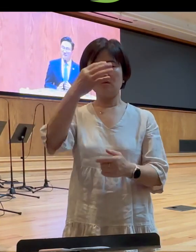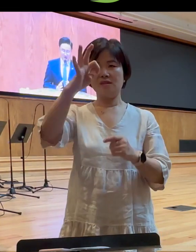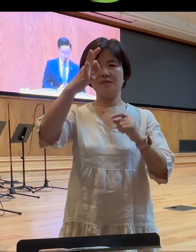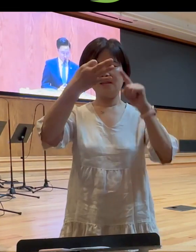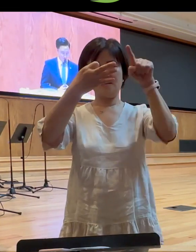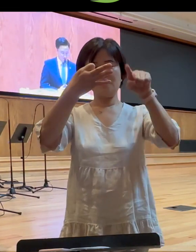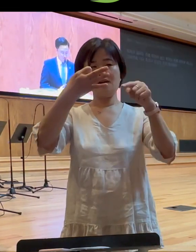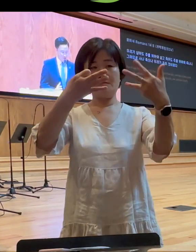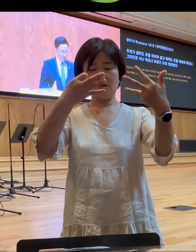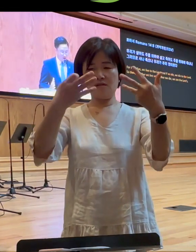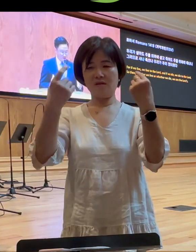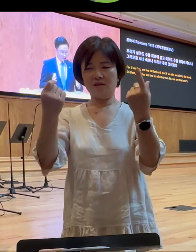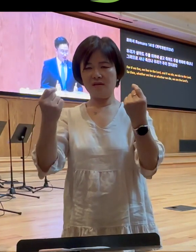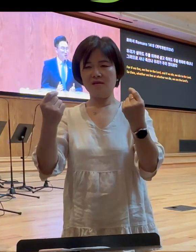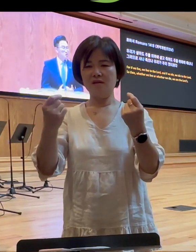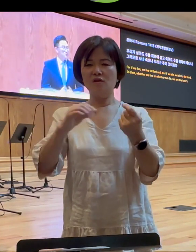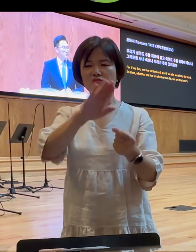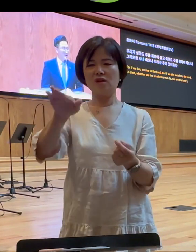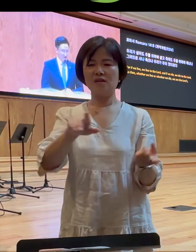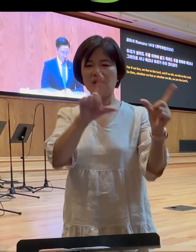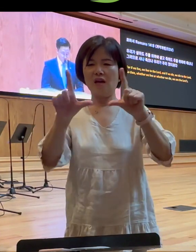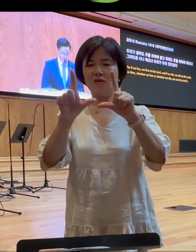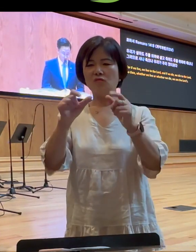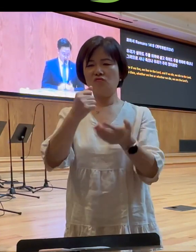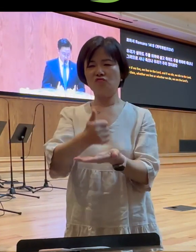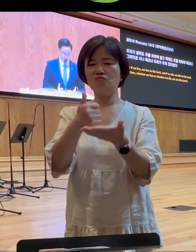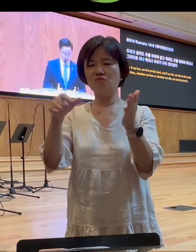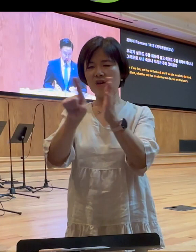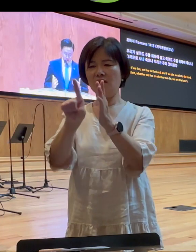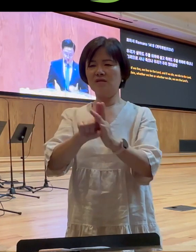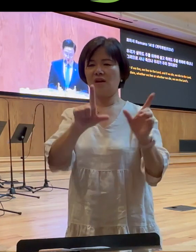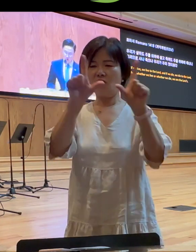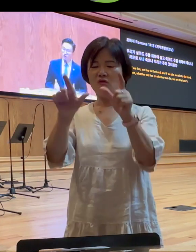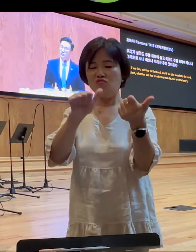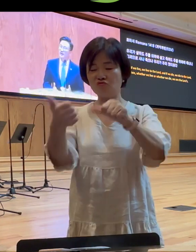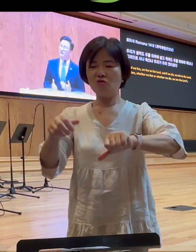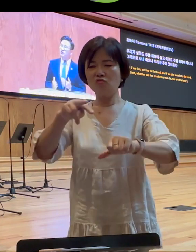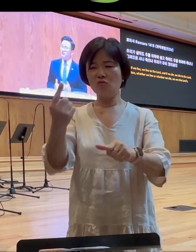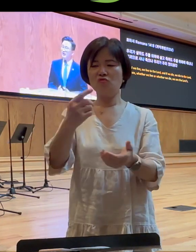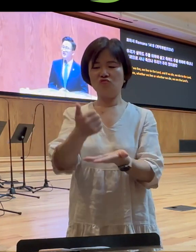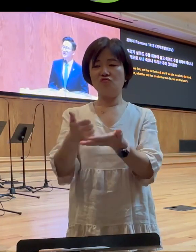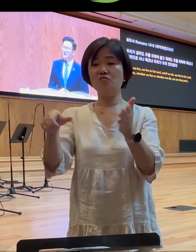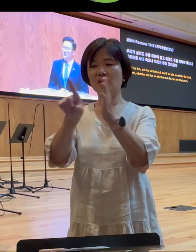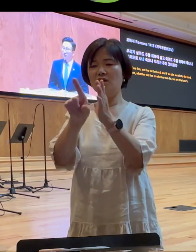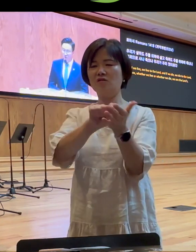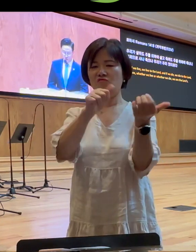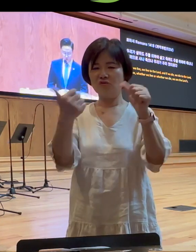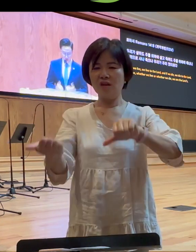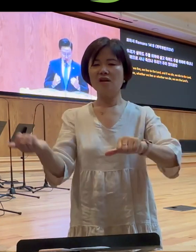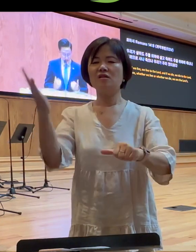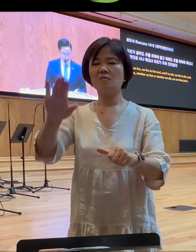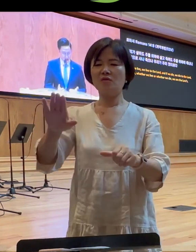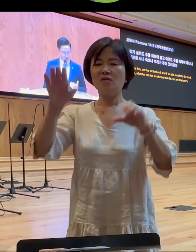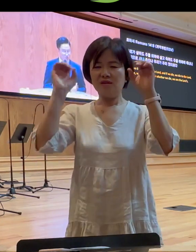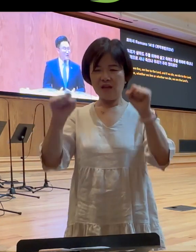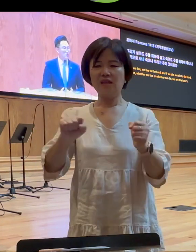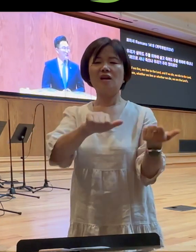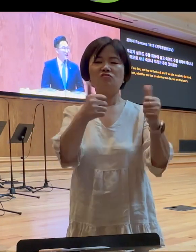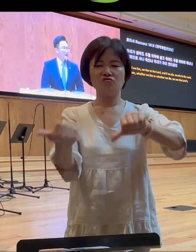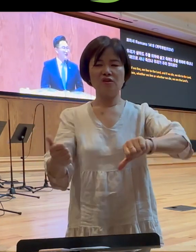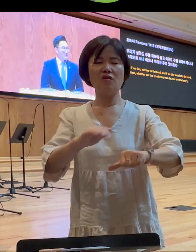14장 8절 말씀에 우리가 살아도 주를 위하여 살고 죽어도 주를 위하여 죽나니 그러므로 사나